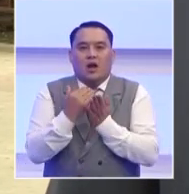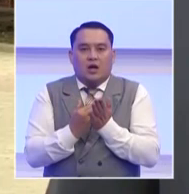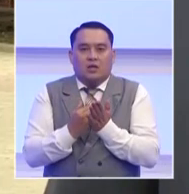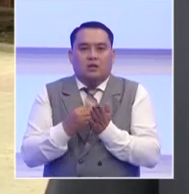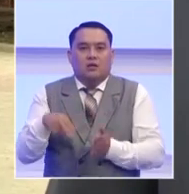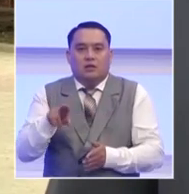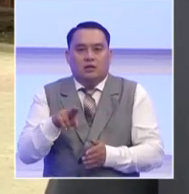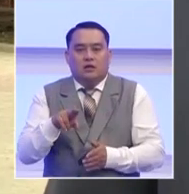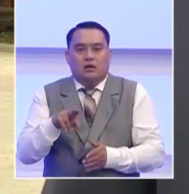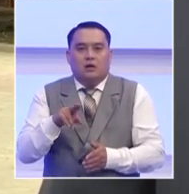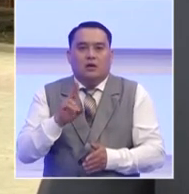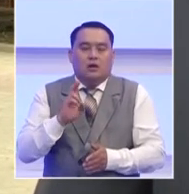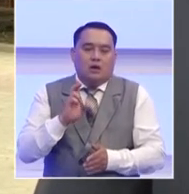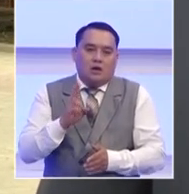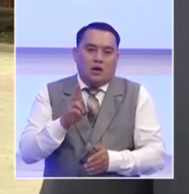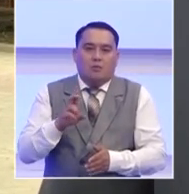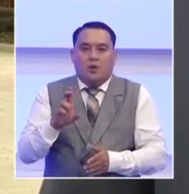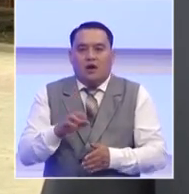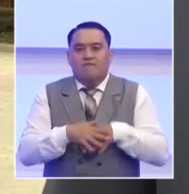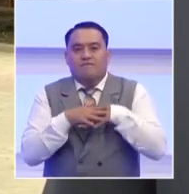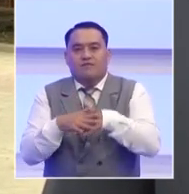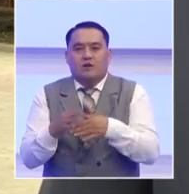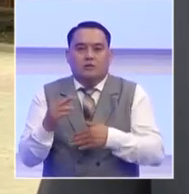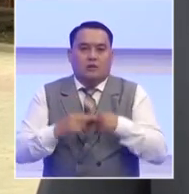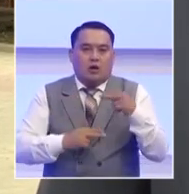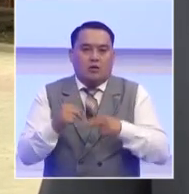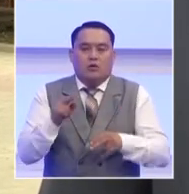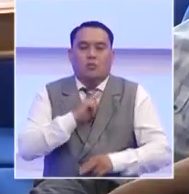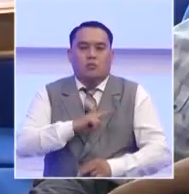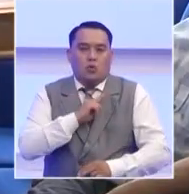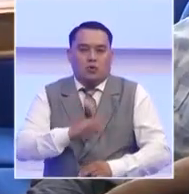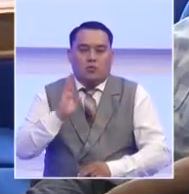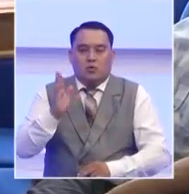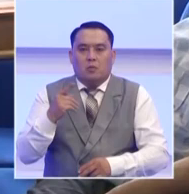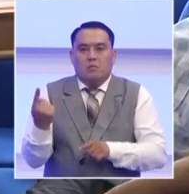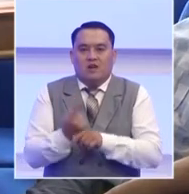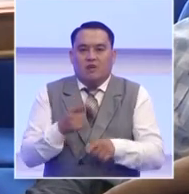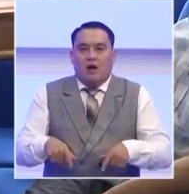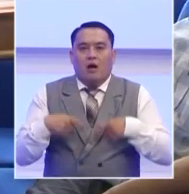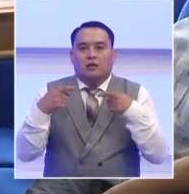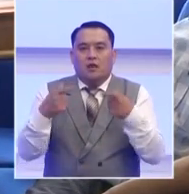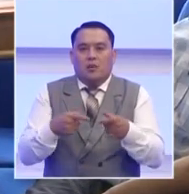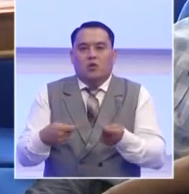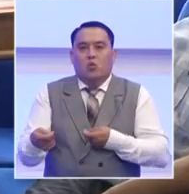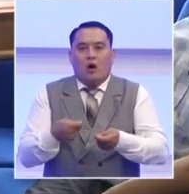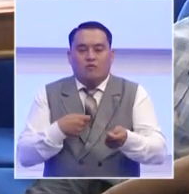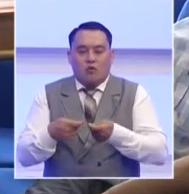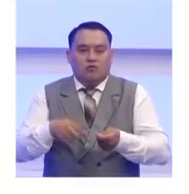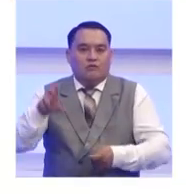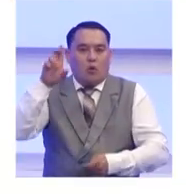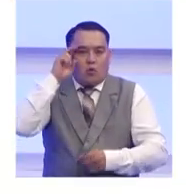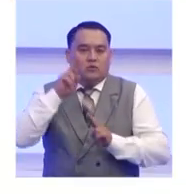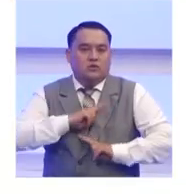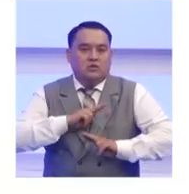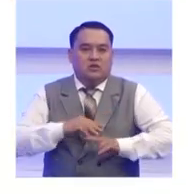ДКБ, дорожной карты бизнеса, будут выделяться деньги на строительно-монтажные работы. На первом этапе в этом году руководство города намерено